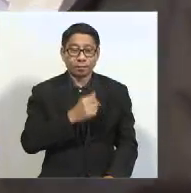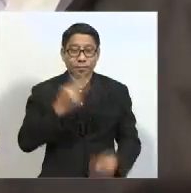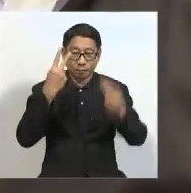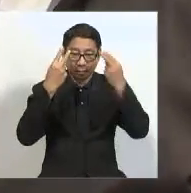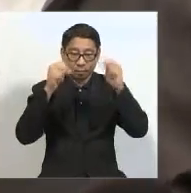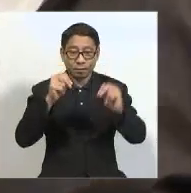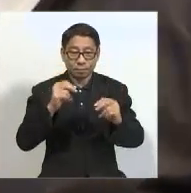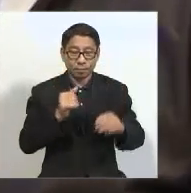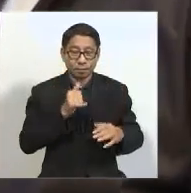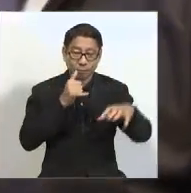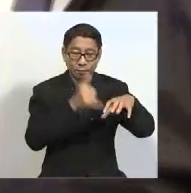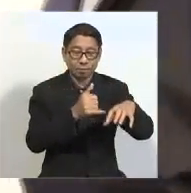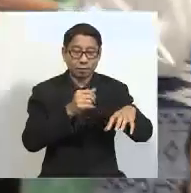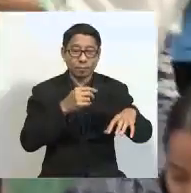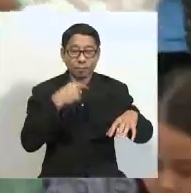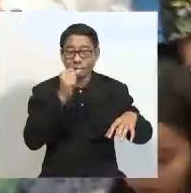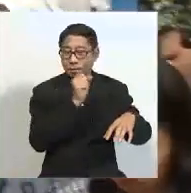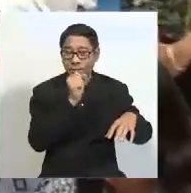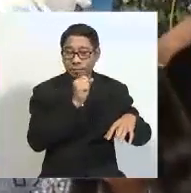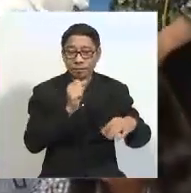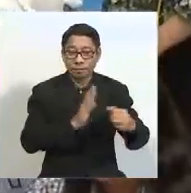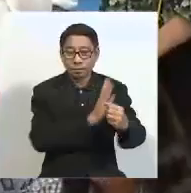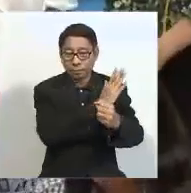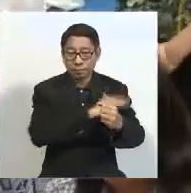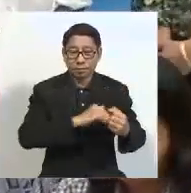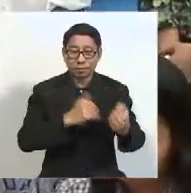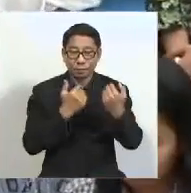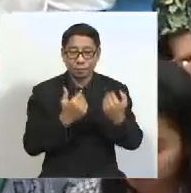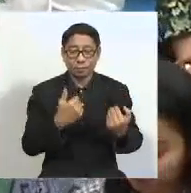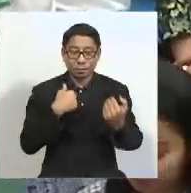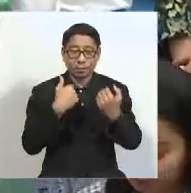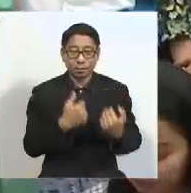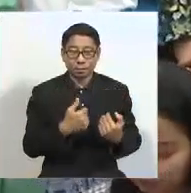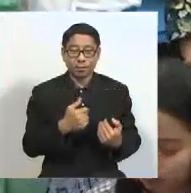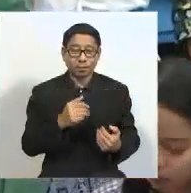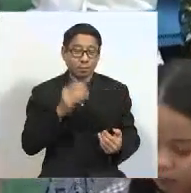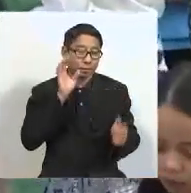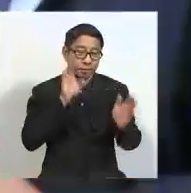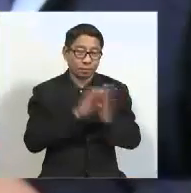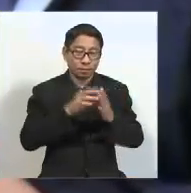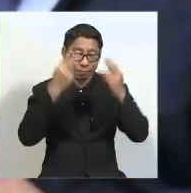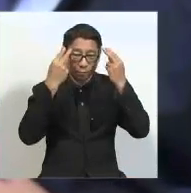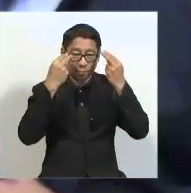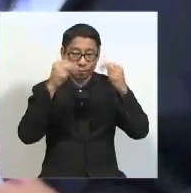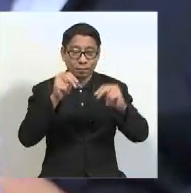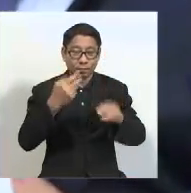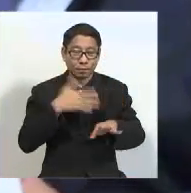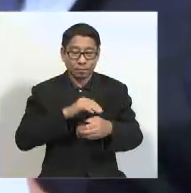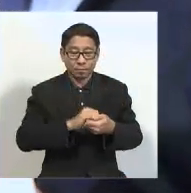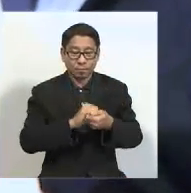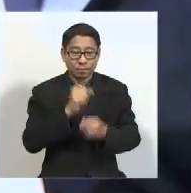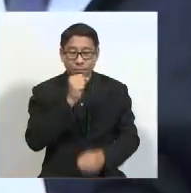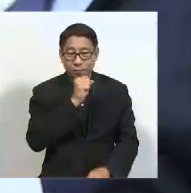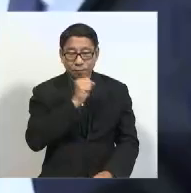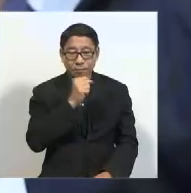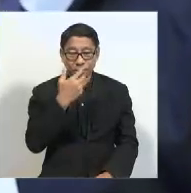ที่ไหนก็ต้องร้อง2เพลงนี้ค่ะบรรยากาศก็ชื่นมื่นแบบที่คุณผู้ชมเห็นนะคะนอกจากท่านนายกรัฐมนตรีจะร่วมร้องเพลง